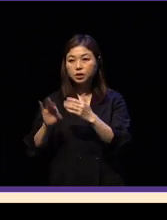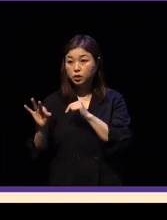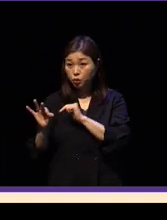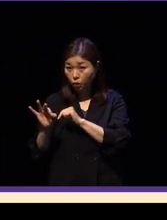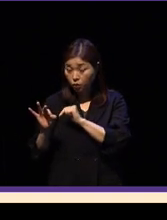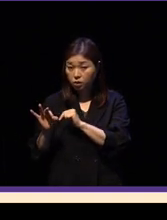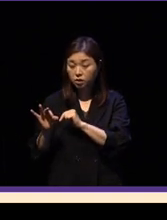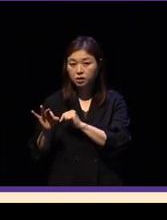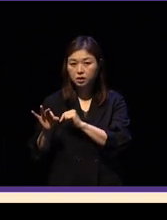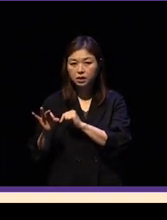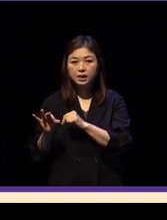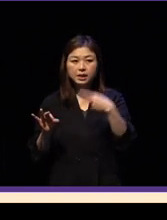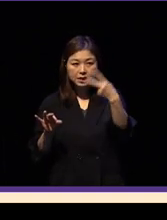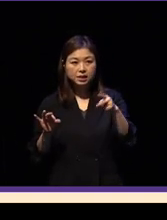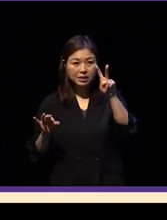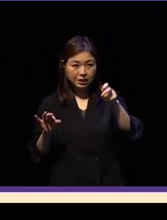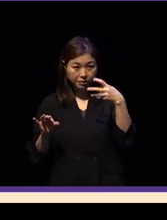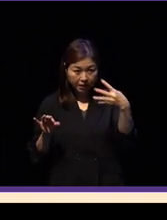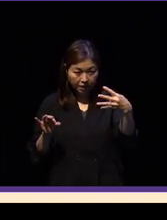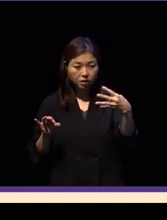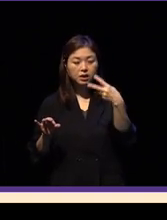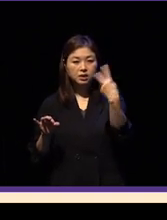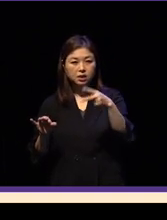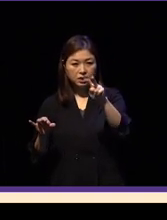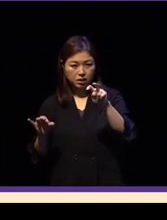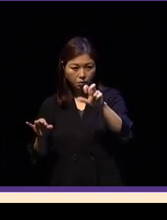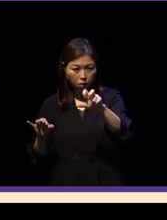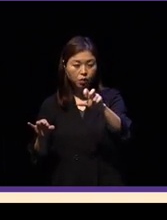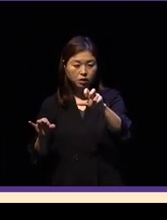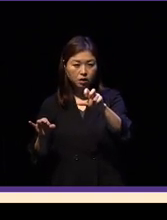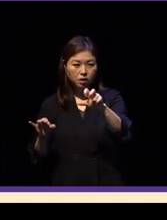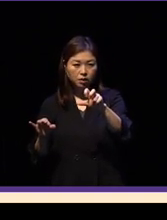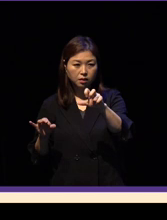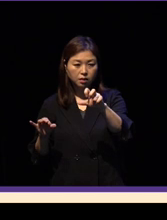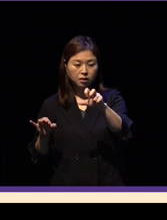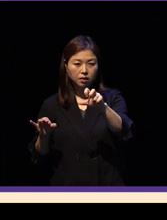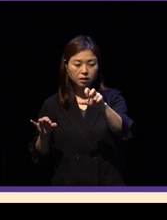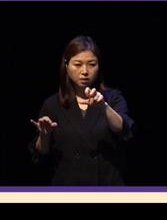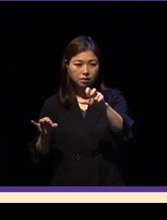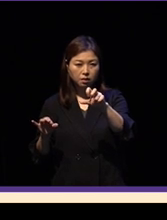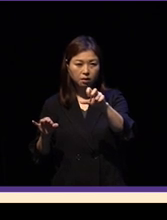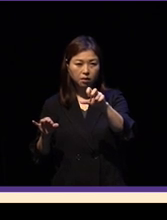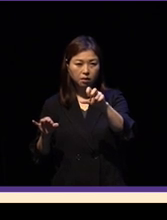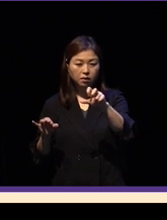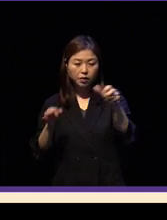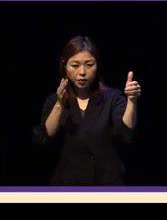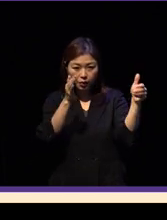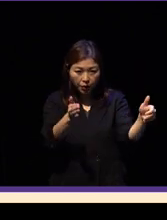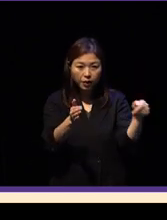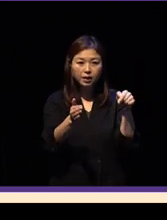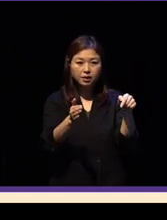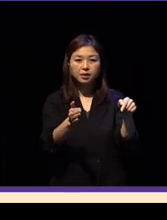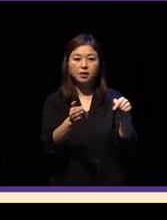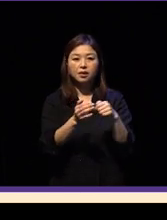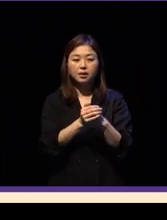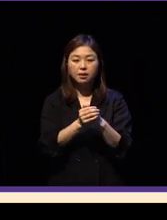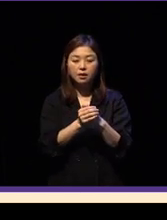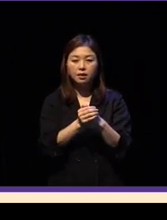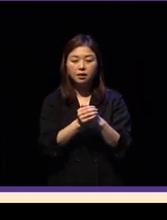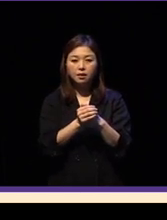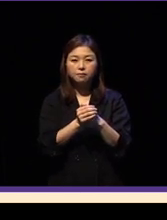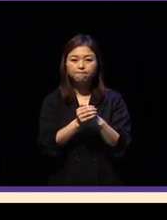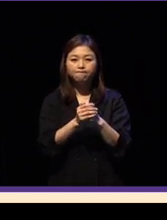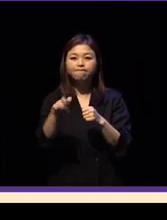예산을 2024년도와 2025년도 과도기 두 개 연도에는 단연도 지원 사업을